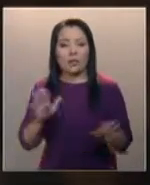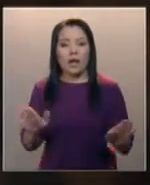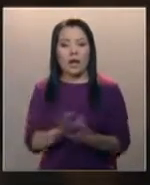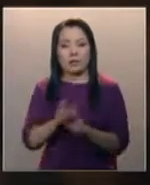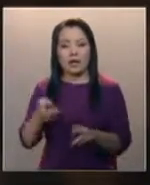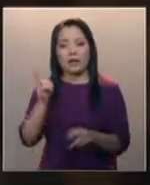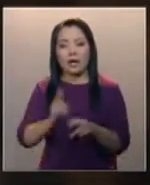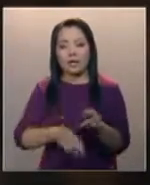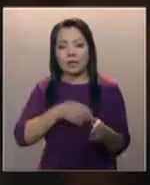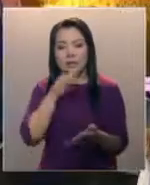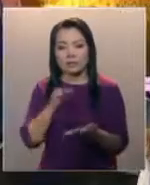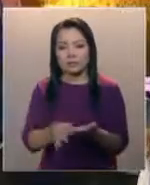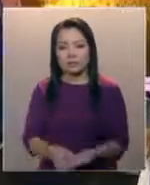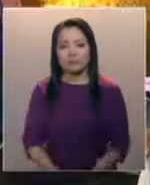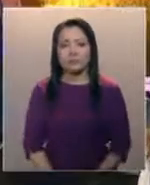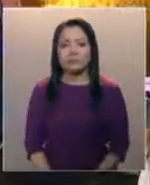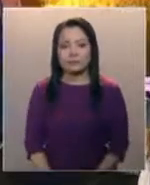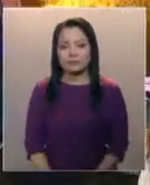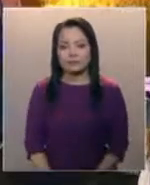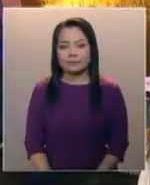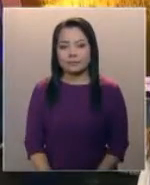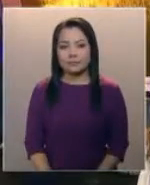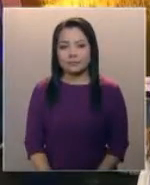аяқтауды ұйғарды.